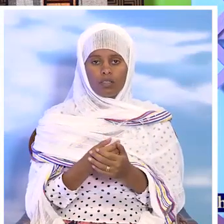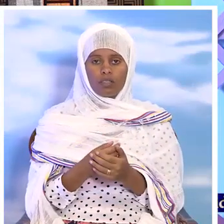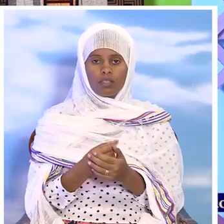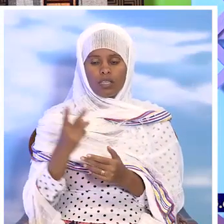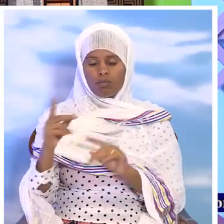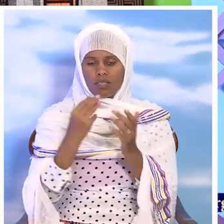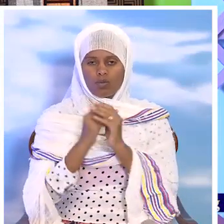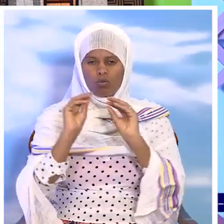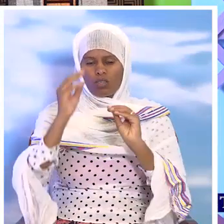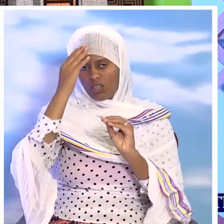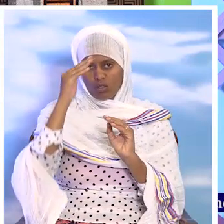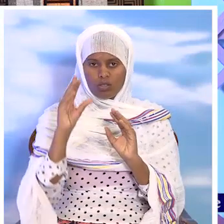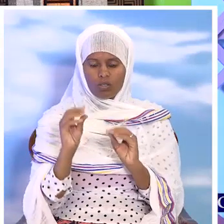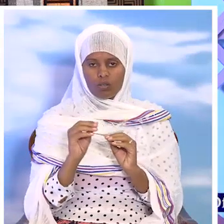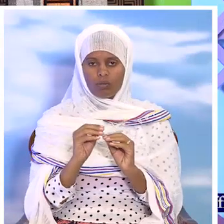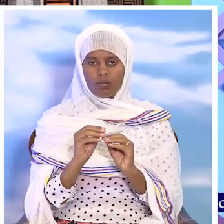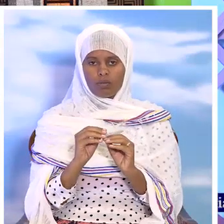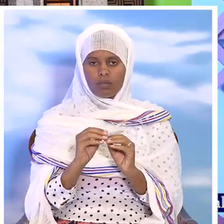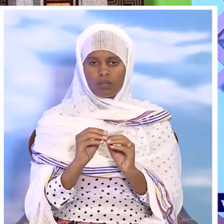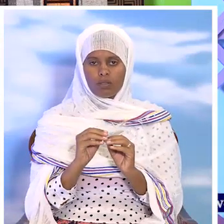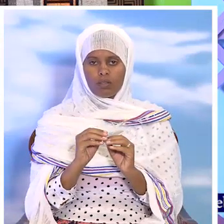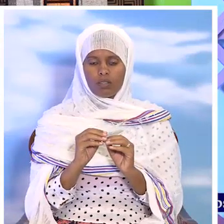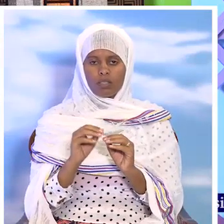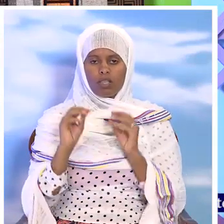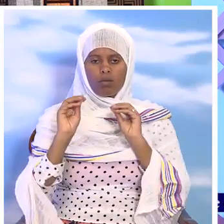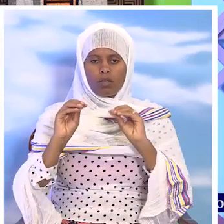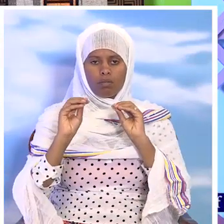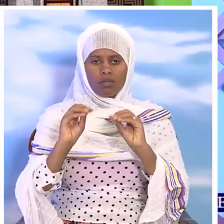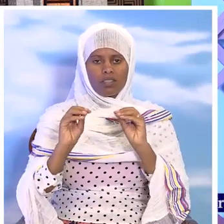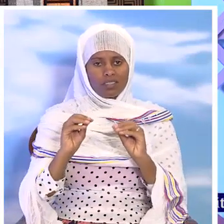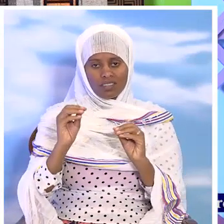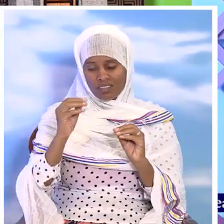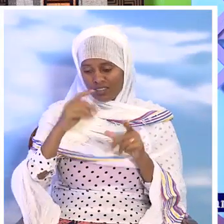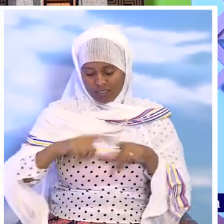ካብ ምቕባል ክልተ መምህር ኣብ ሓደ መድረኽ ክልተ መምህር